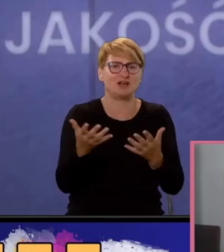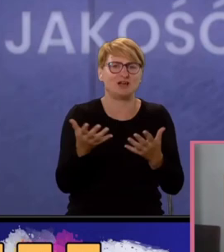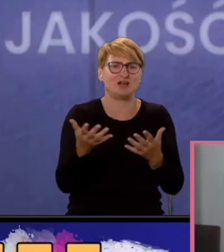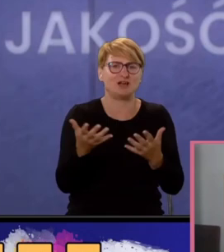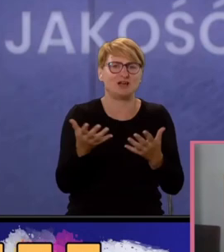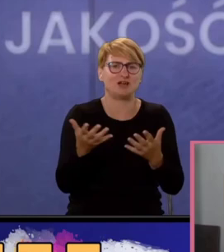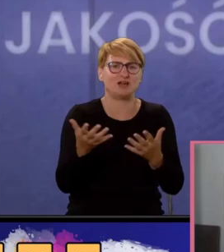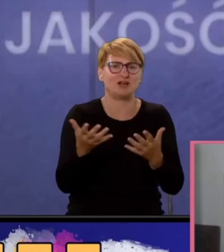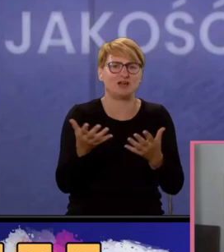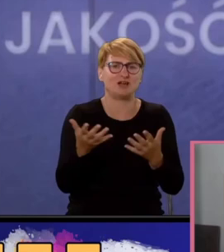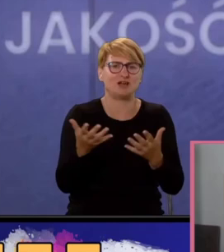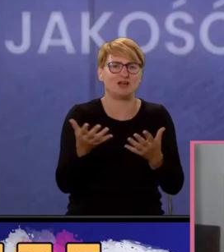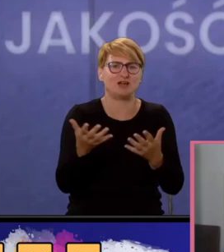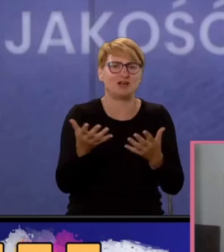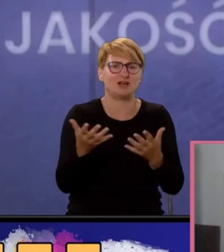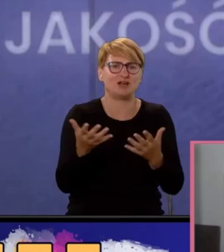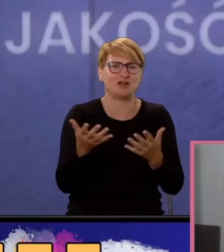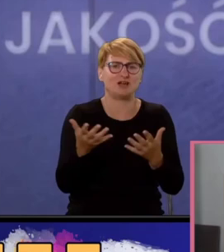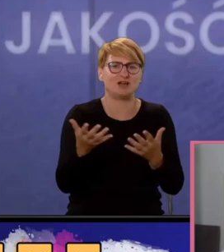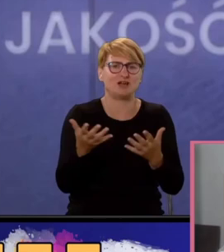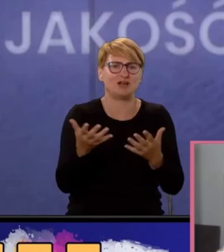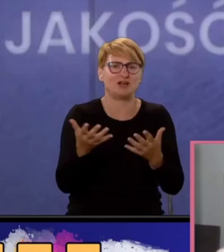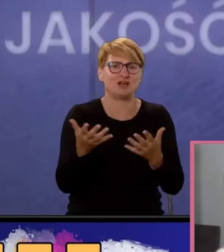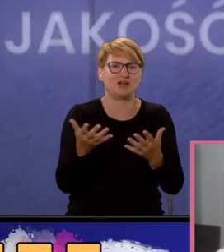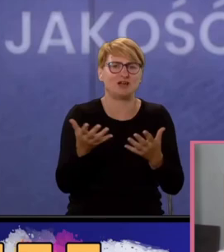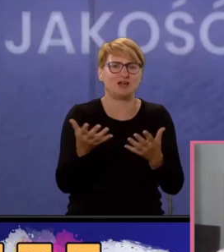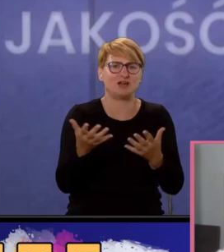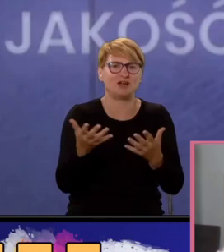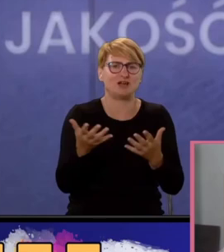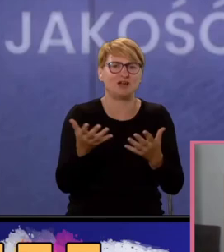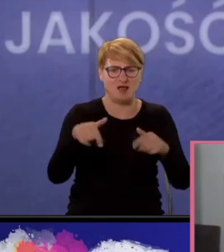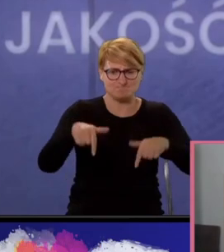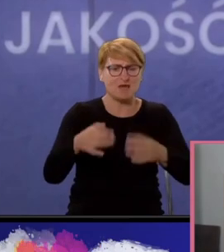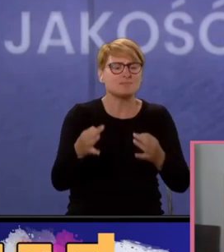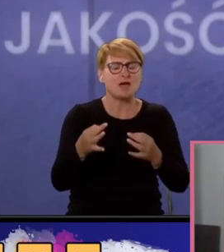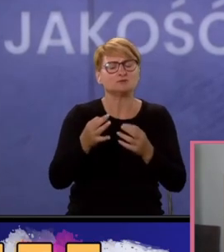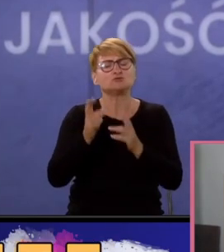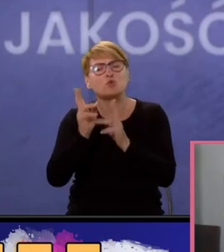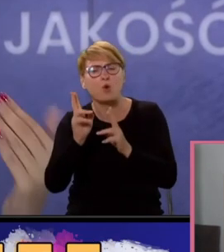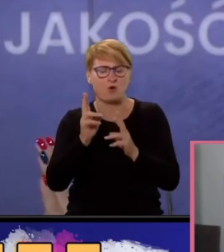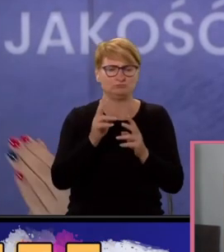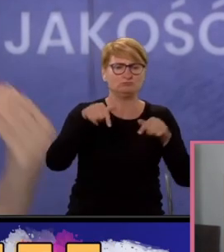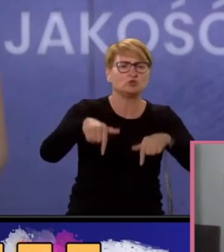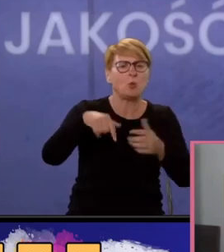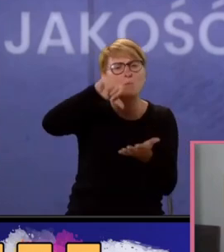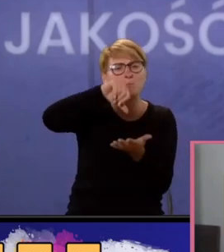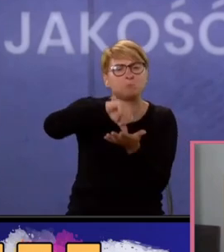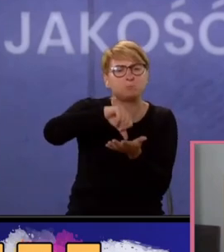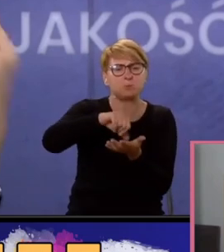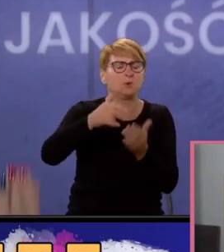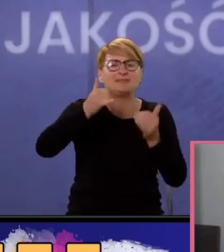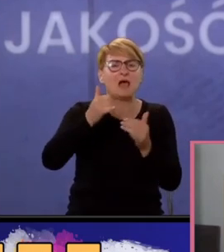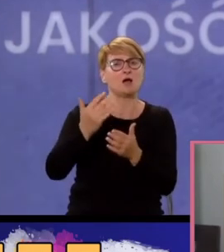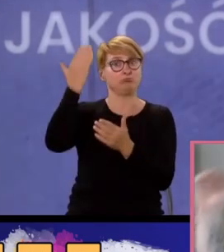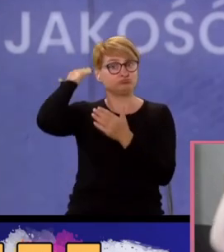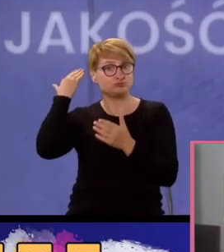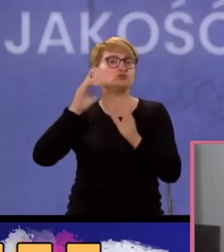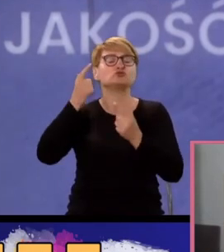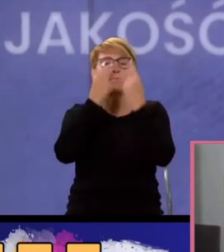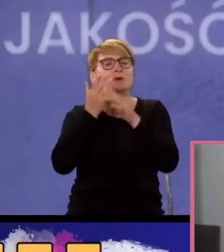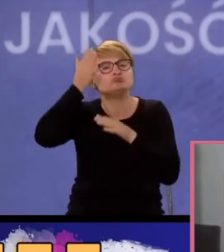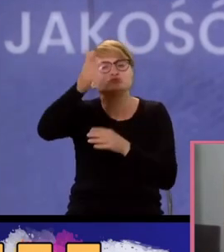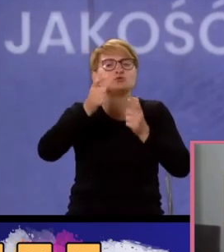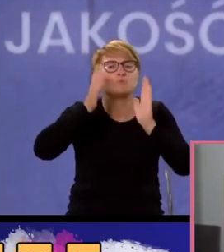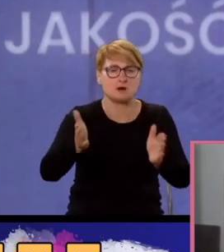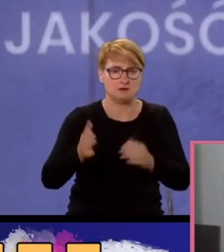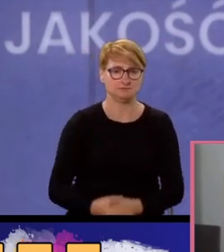Ja już nie chcę. Ale na pewno odpowiedź będzie bardzo mądra, więc let's do this shit. W jakim punkcie, kim jesteśmy i co znaczy przeszłość dla tej przyszłości, o której myślimy